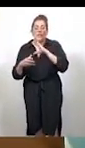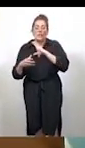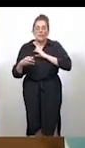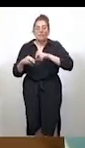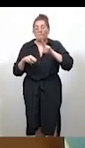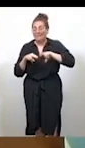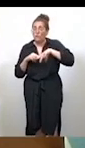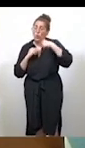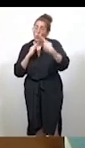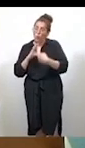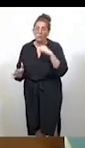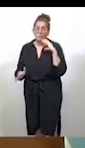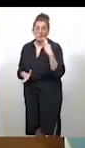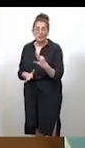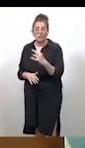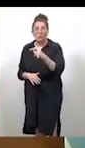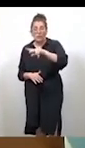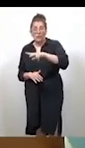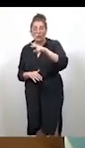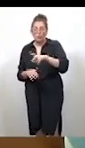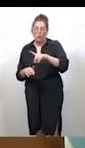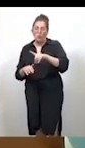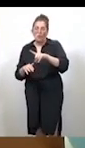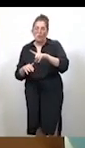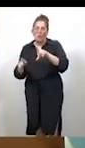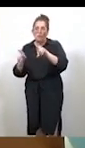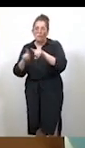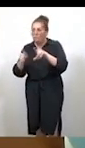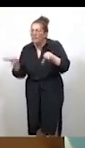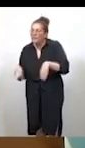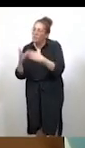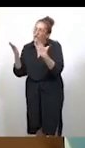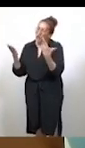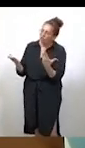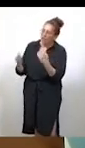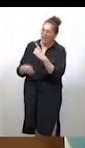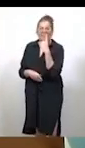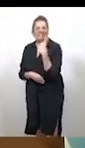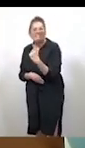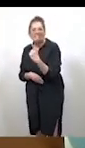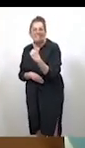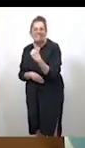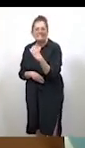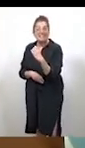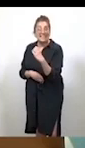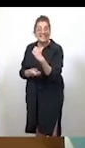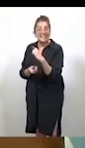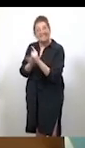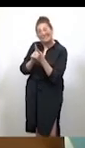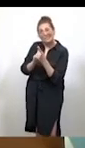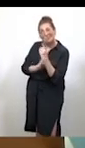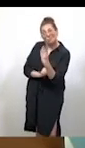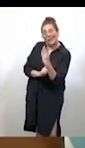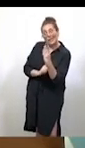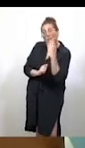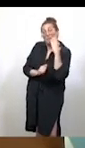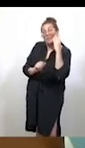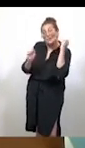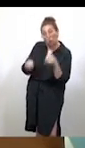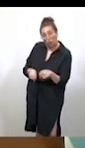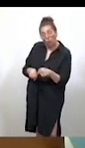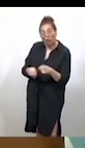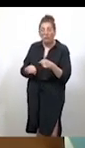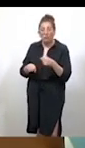ambitieuse de ces logements pour les faire passer d'étiquettes D à C, voire B quand c'est possible, et qui sera engagée sur un certain nombre de bâtiments dans les